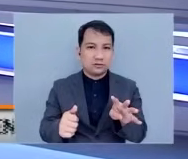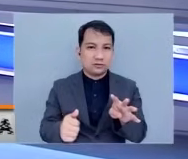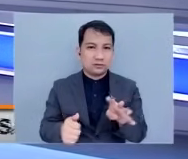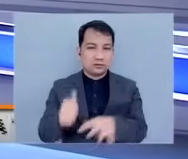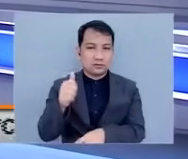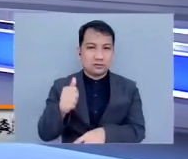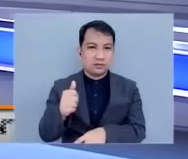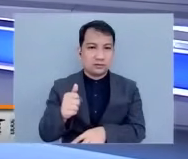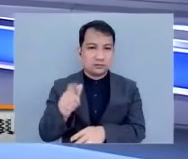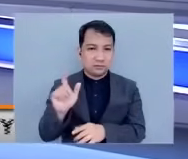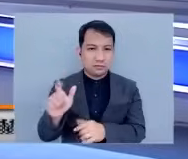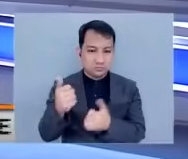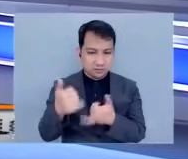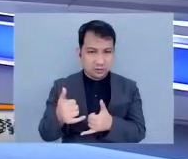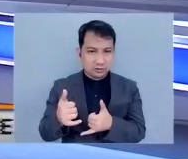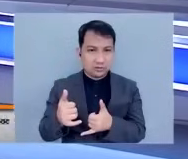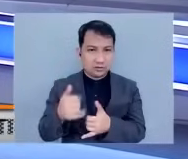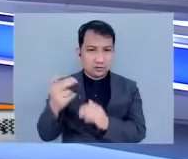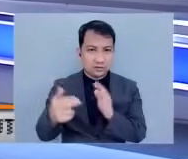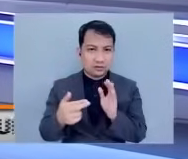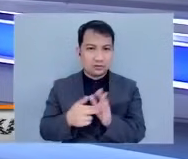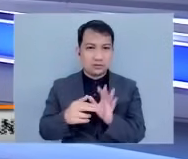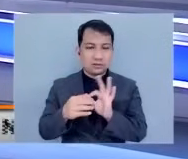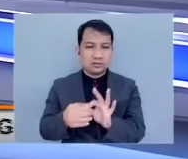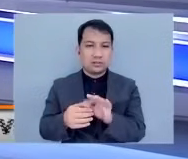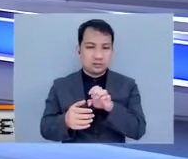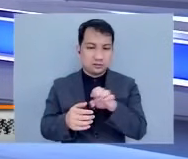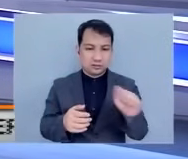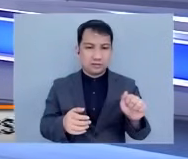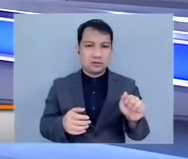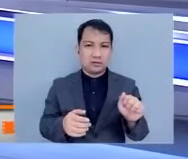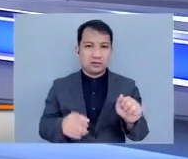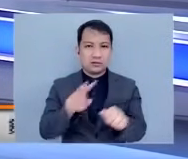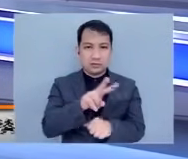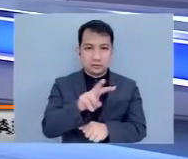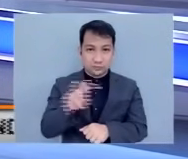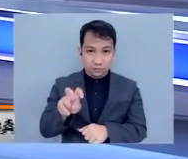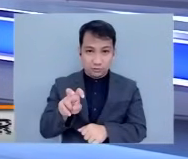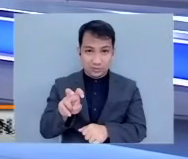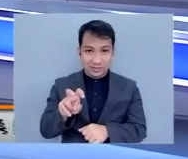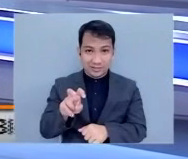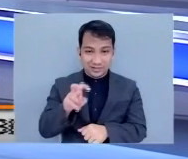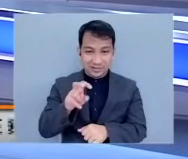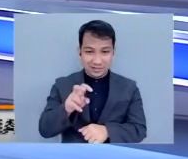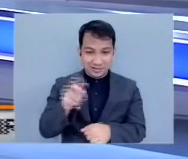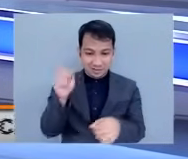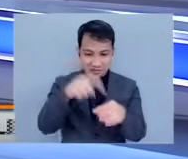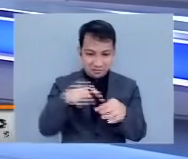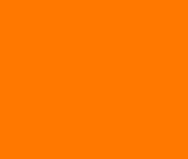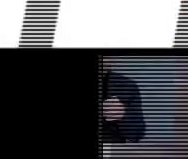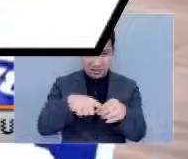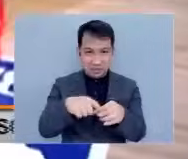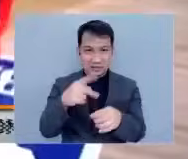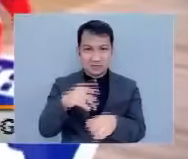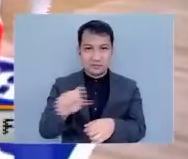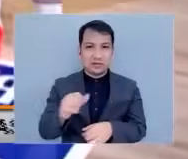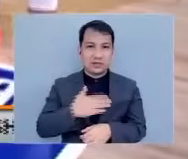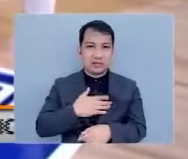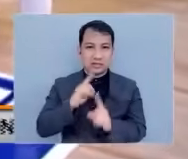ang laro matapos makapagtala ang East ng higit 200 points. Narito ang aking report.